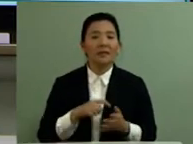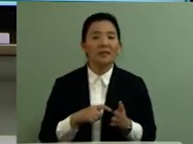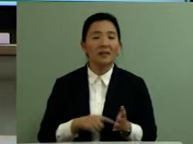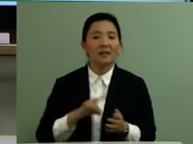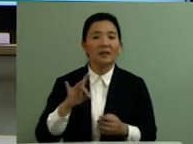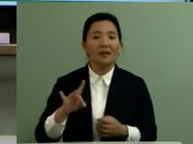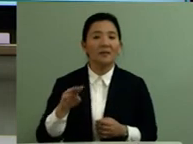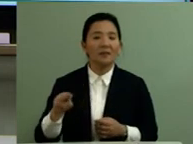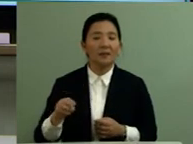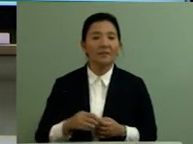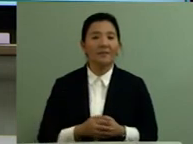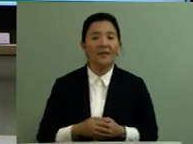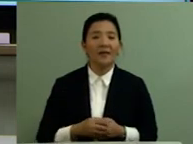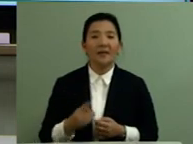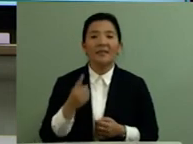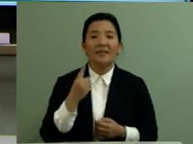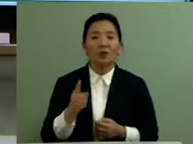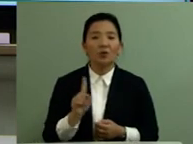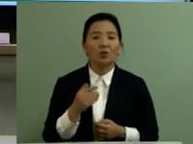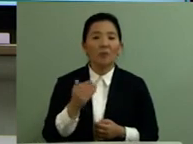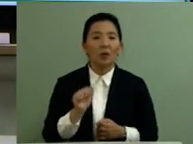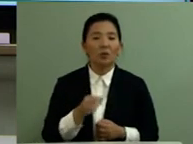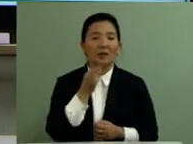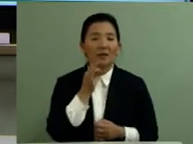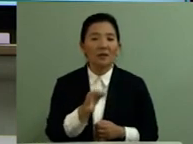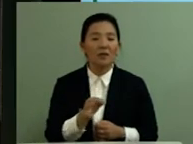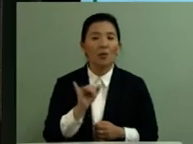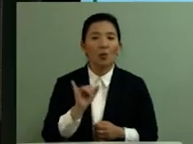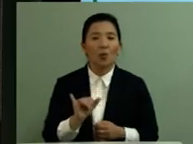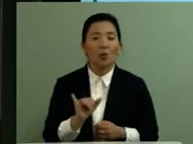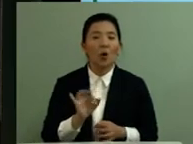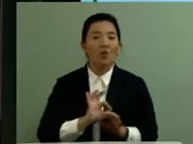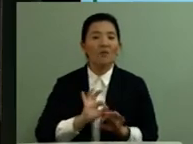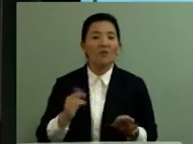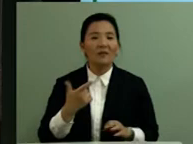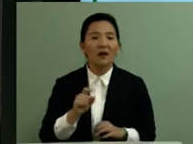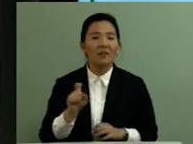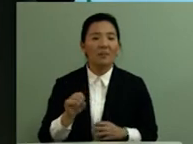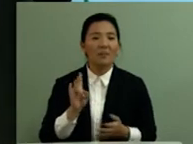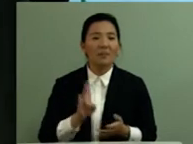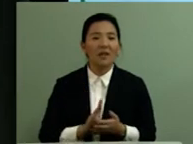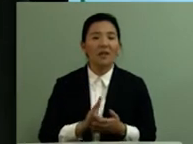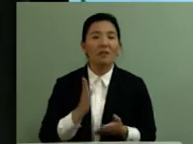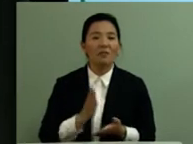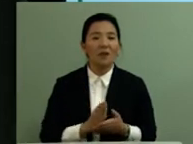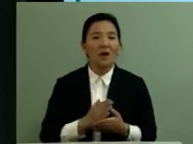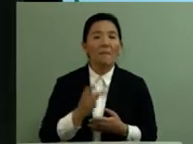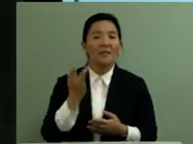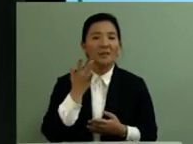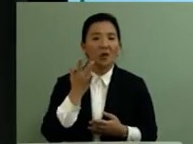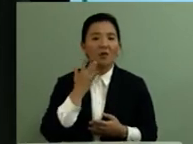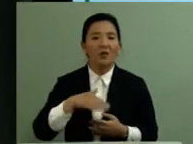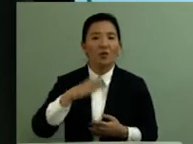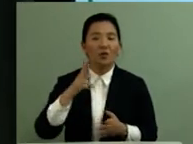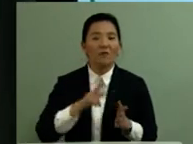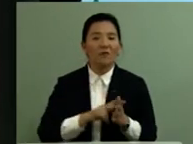разделить на РТ. Единственное, что я вам могу сказать, универсальная газовая постоянная имеет величину